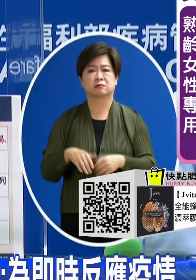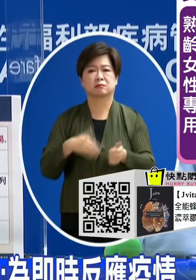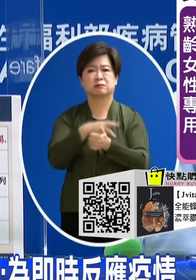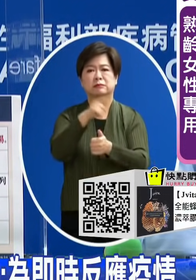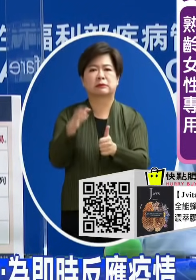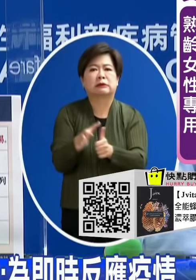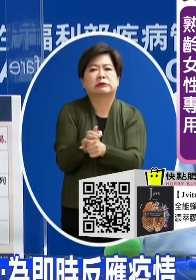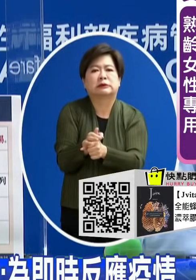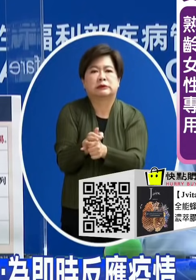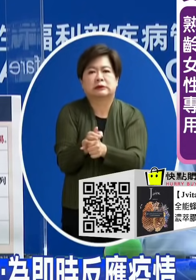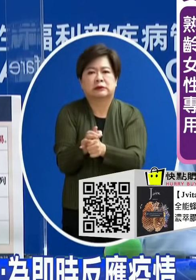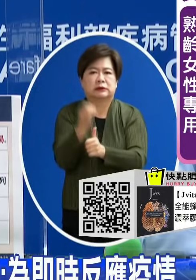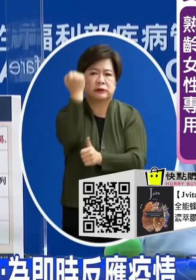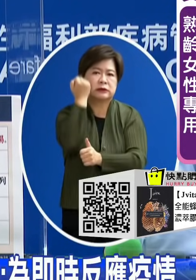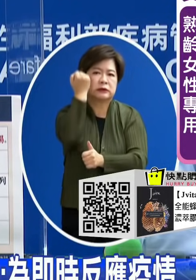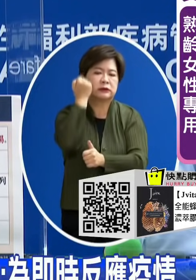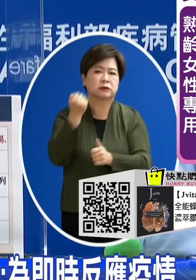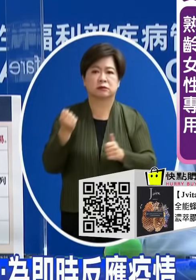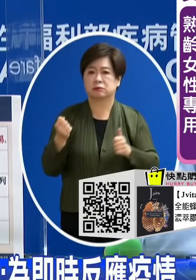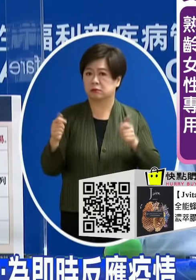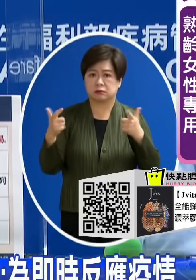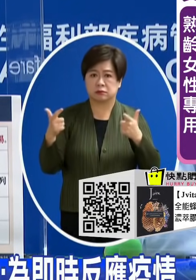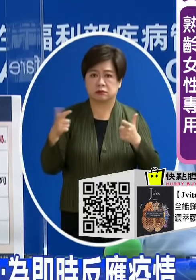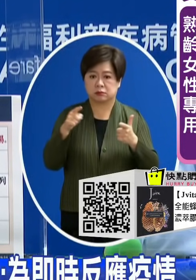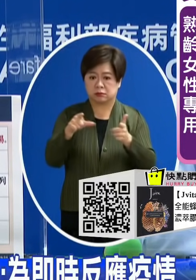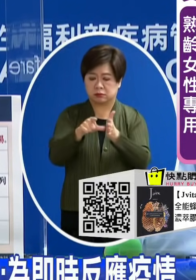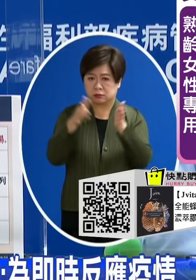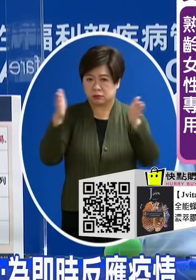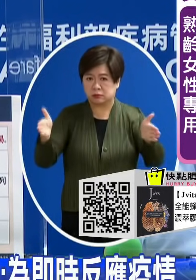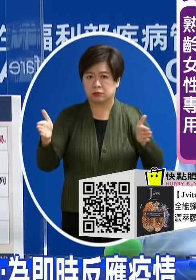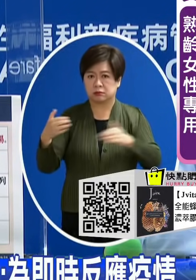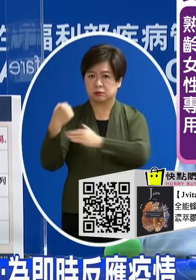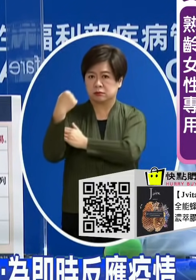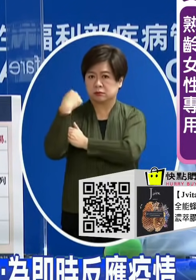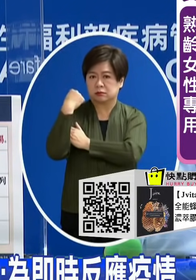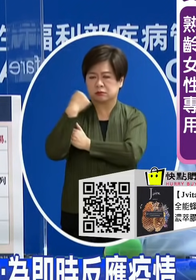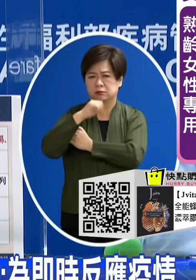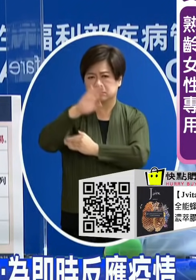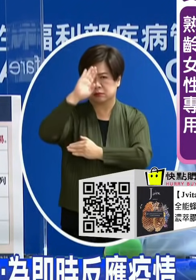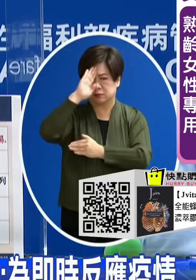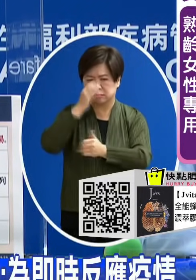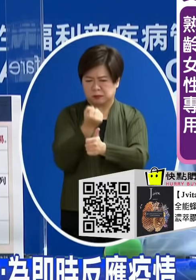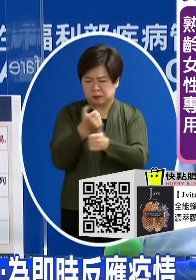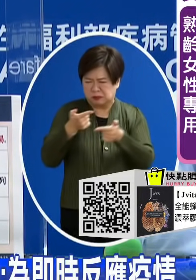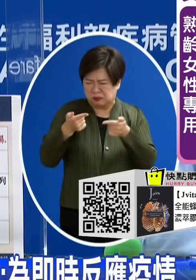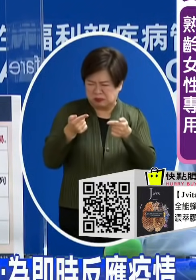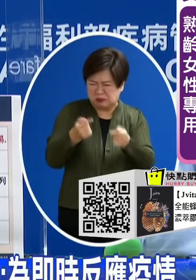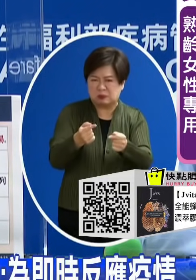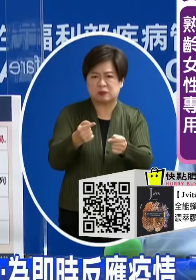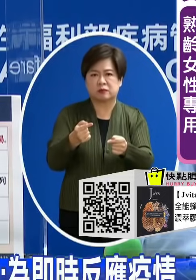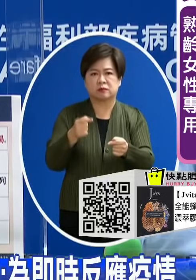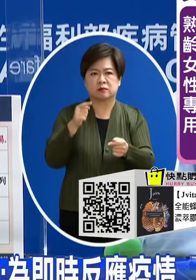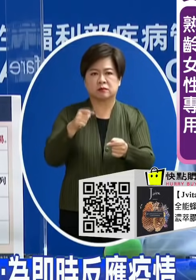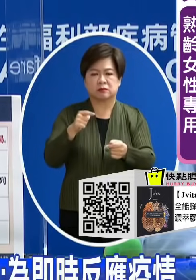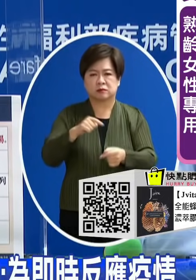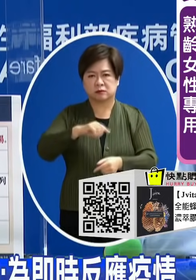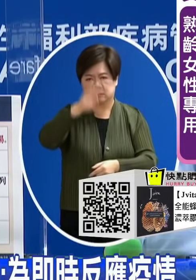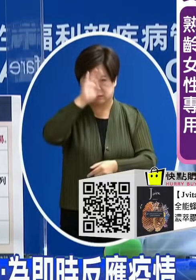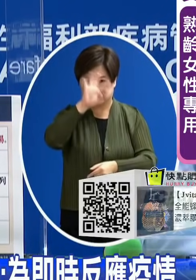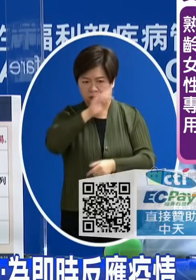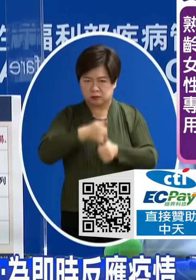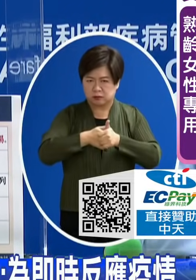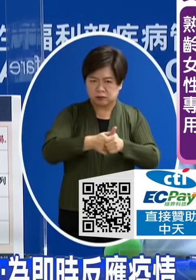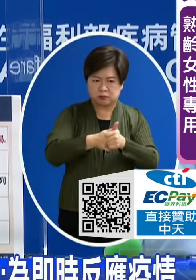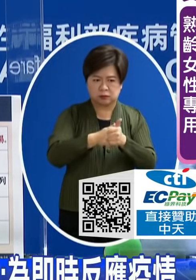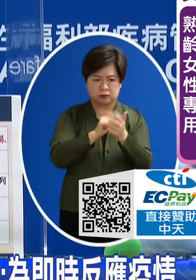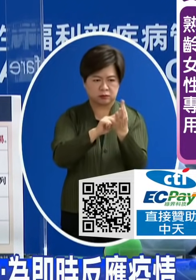里面。好，这段时间我们要努力的哈，把这疫情控制下来，把好这疫调做好，各方